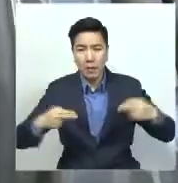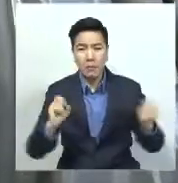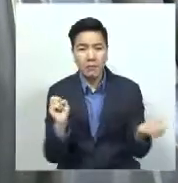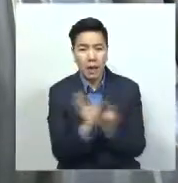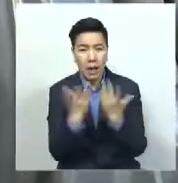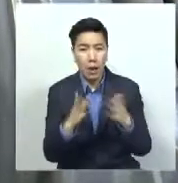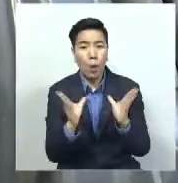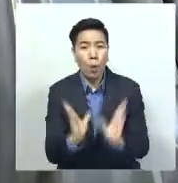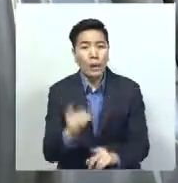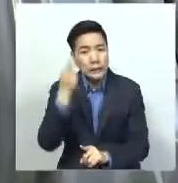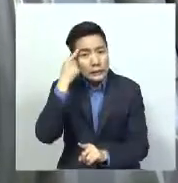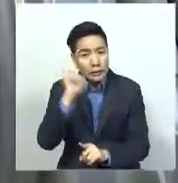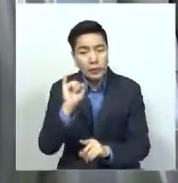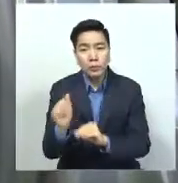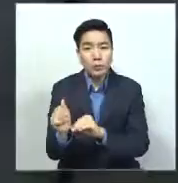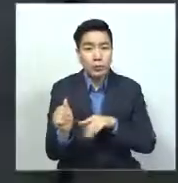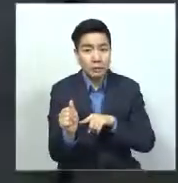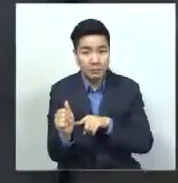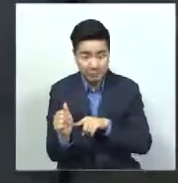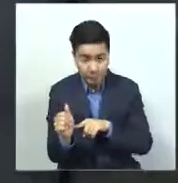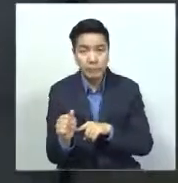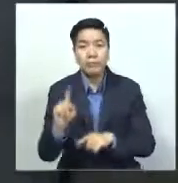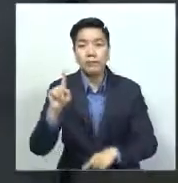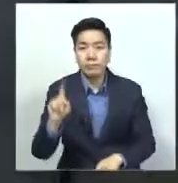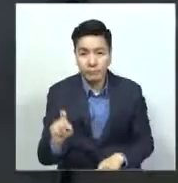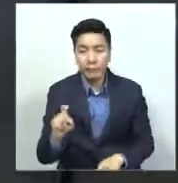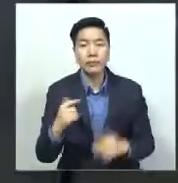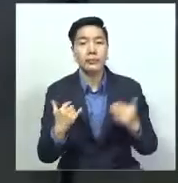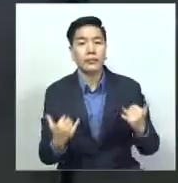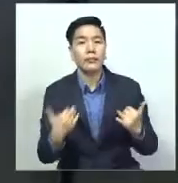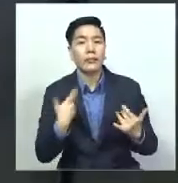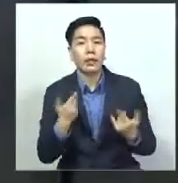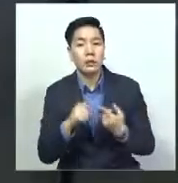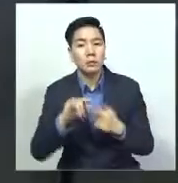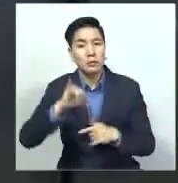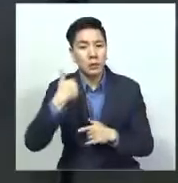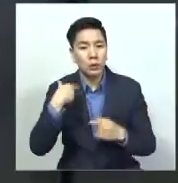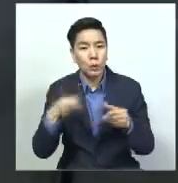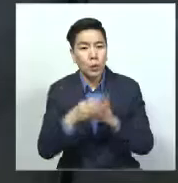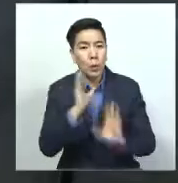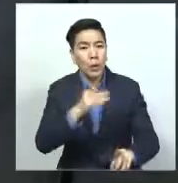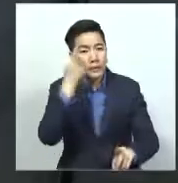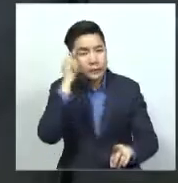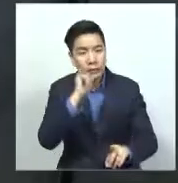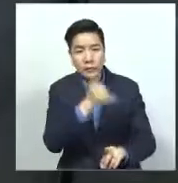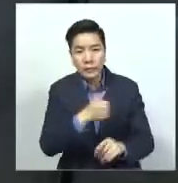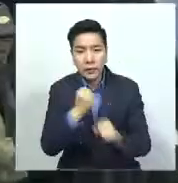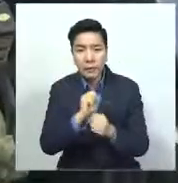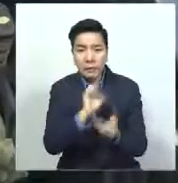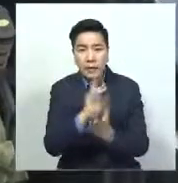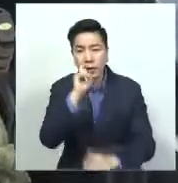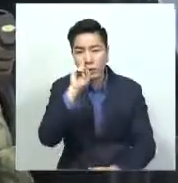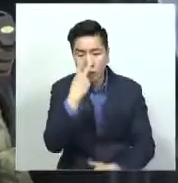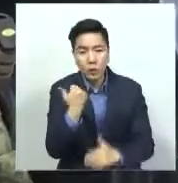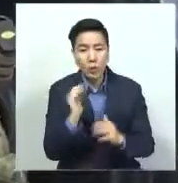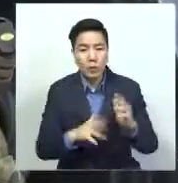กันกับกลุ่มคนร้ายทำให้แกนนำกลุ่มผู้ก่อเหตุเนี่ยเสียชีวิตไปแล้วก็อาจจะทำให้กลุ่มคนร้ายกลับมาก่อเหตุทำร้